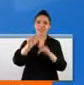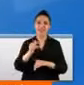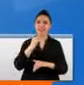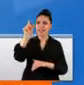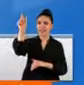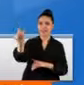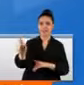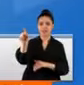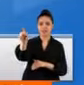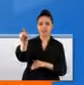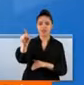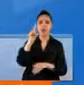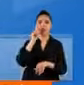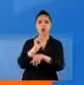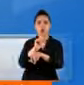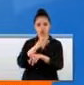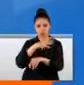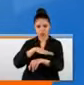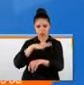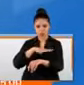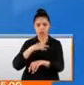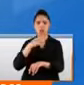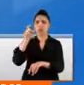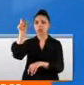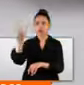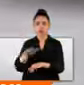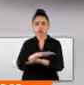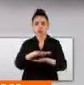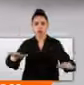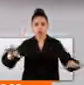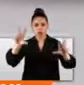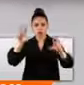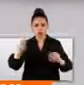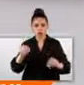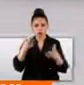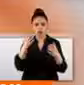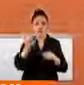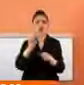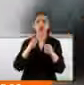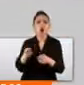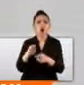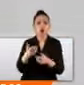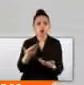Victoria Salazar Arriaza'yı gözaltına almak istedi ve kadın yere yatırıldı.